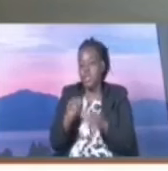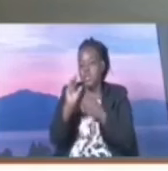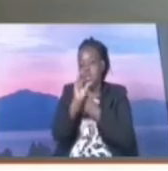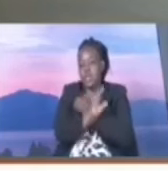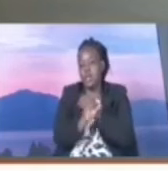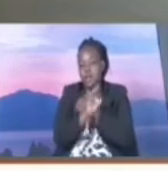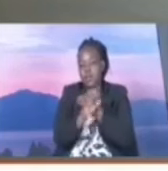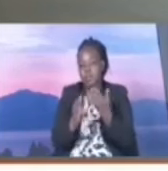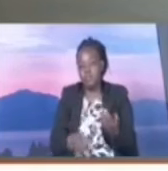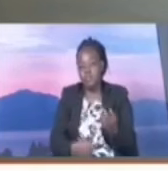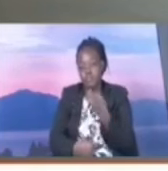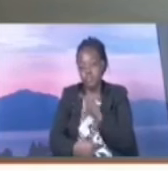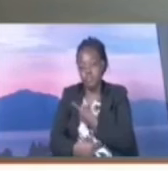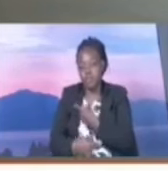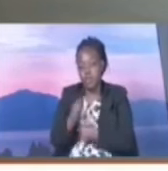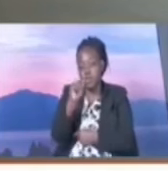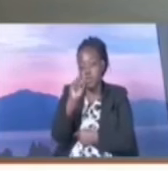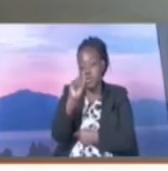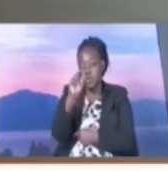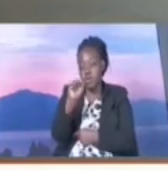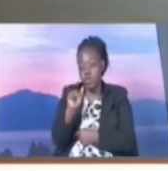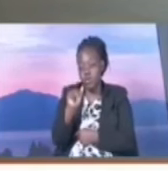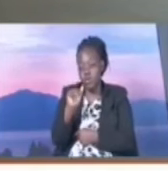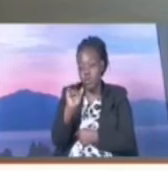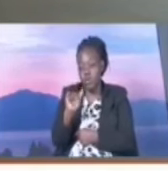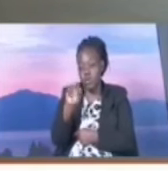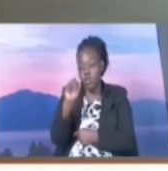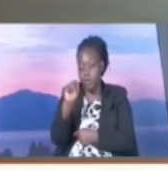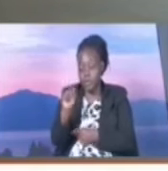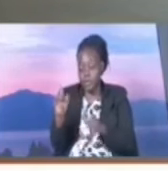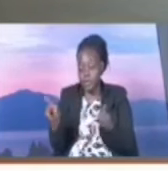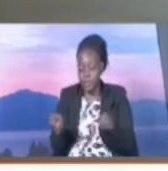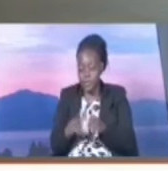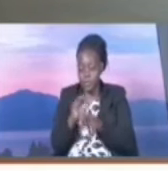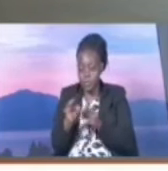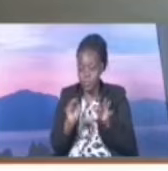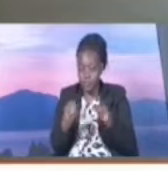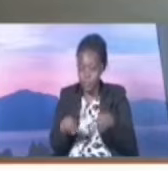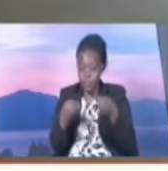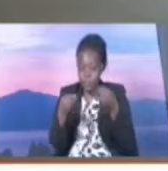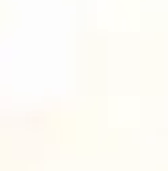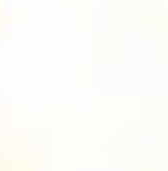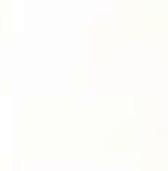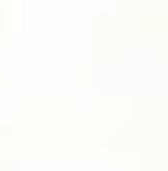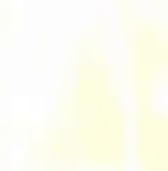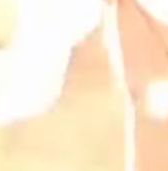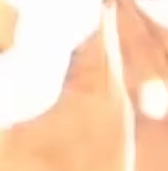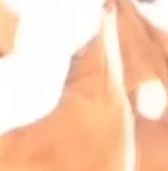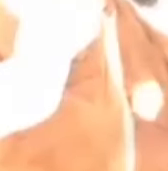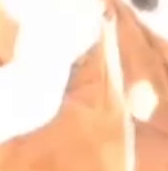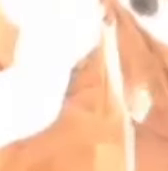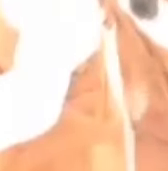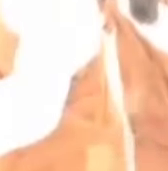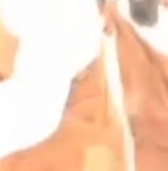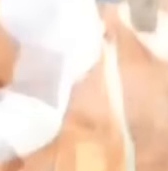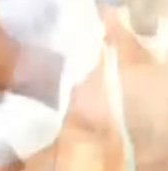ng'ono ye Toyota Nuwagira era ng'ebirabo bino bibatikkiddwa Jeno Mohozi.